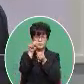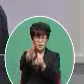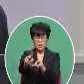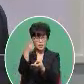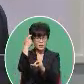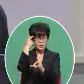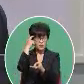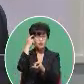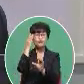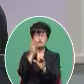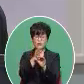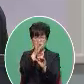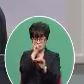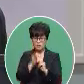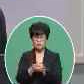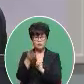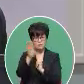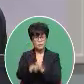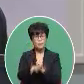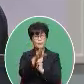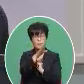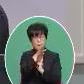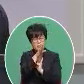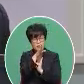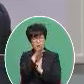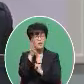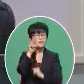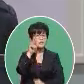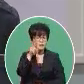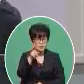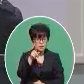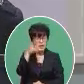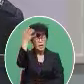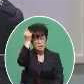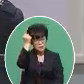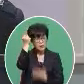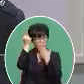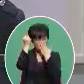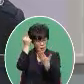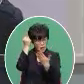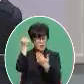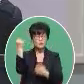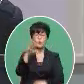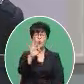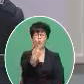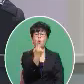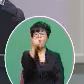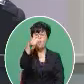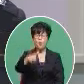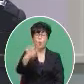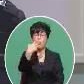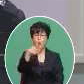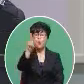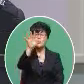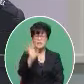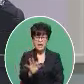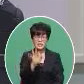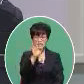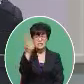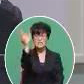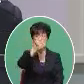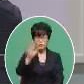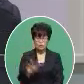으 그분들이 과연 주로 케어하고 있을지 또 전국의 김흥남 시험법 아니지 설치도 4월에 말이 차라리